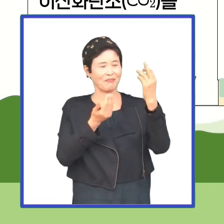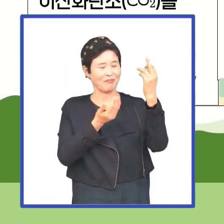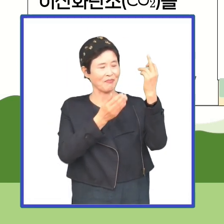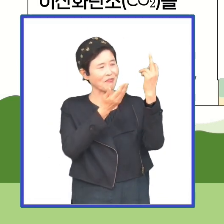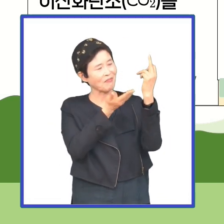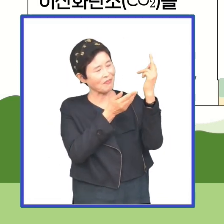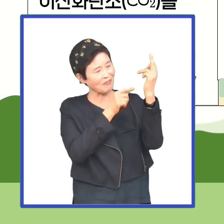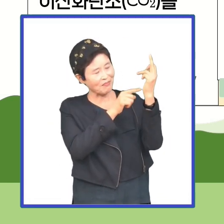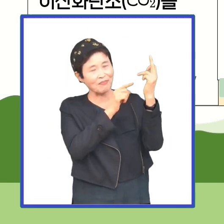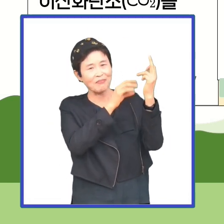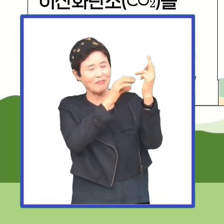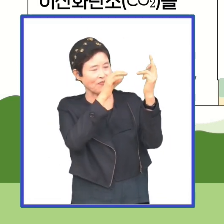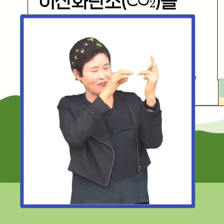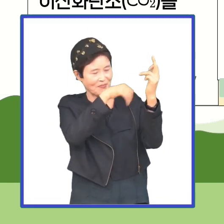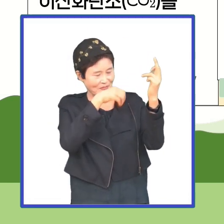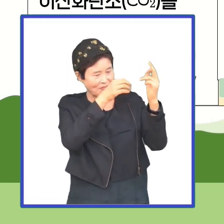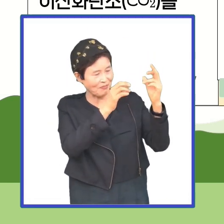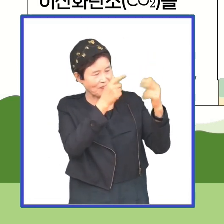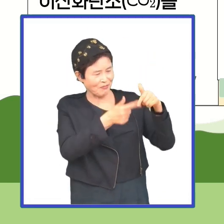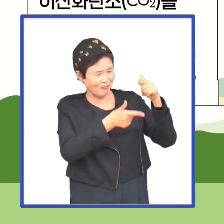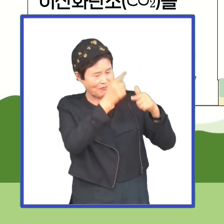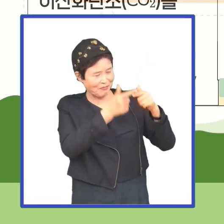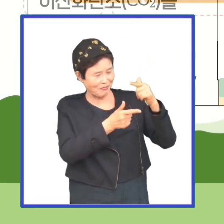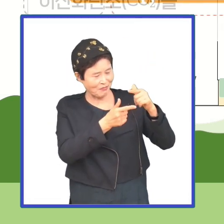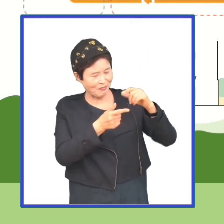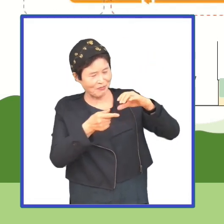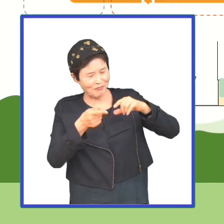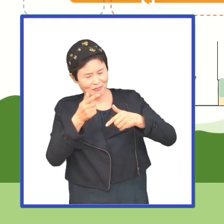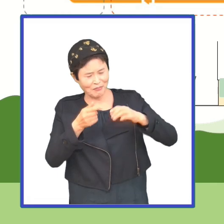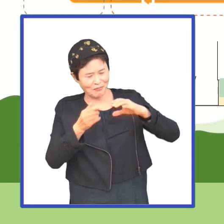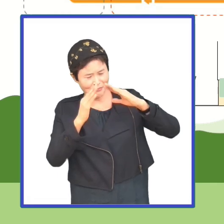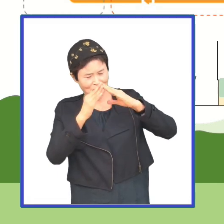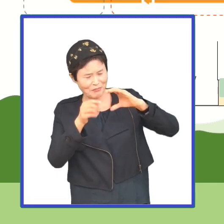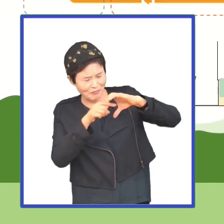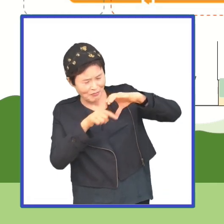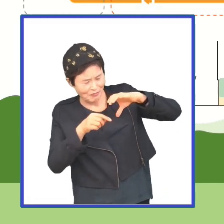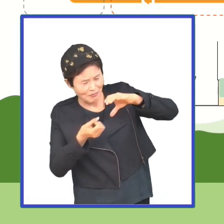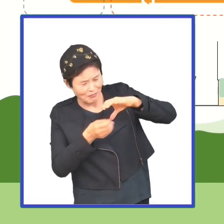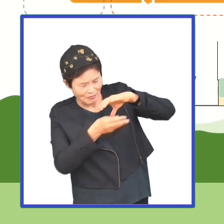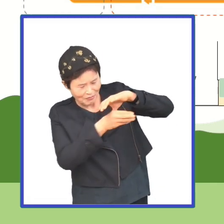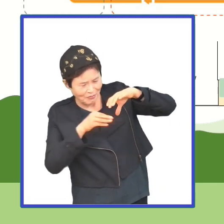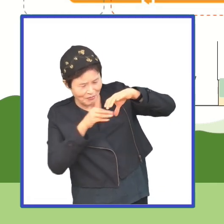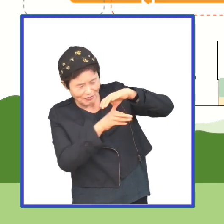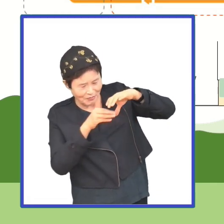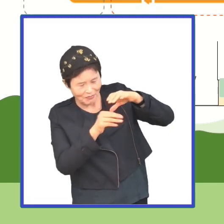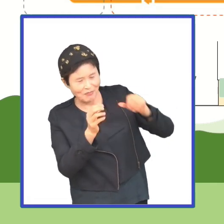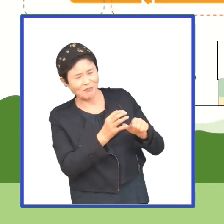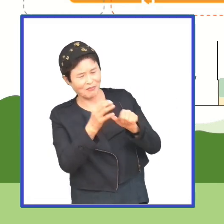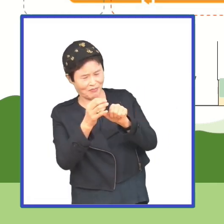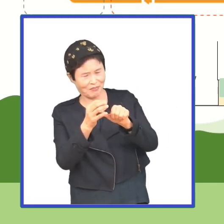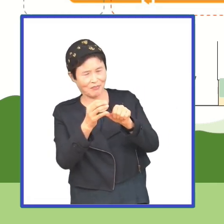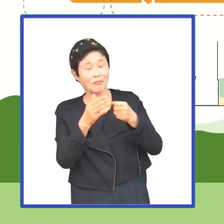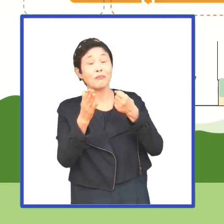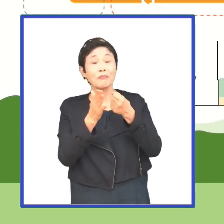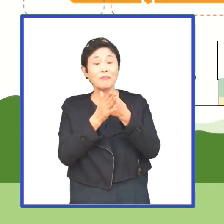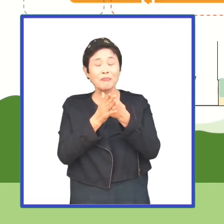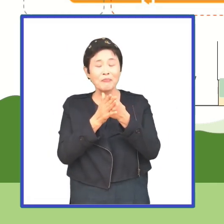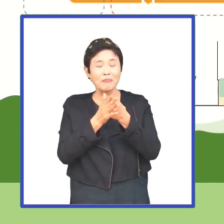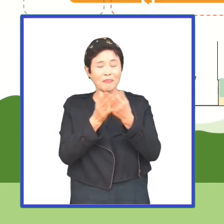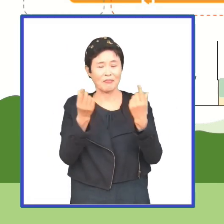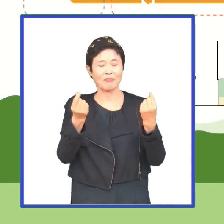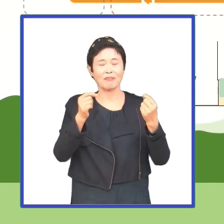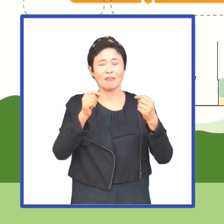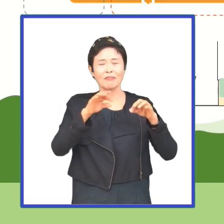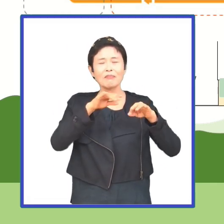나무를 화석 연료로 많이 무분별하게 사용하면서 숲을 가꿔야 되는 상황에 놓인 적이 있었습니다. 그래서 우리가 같은